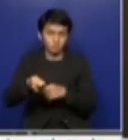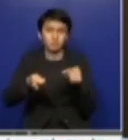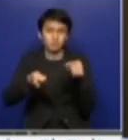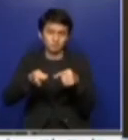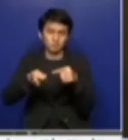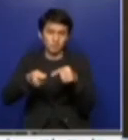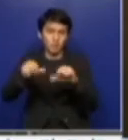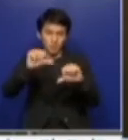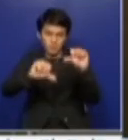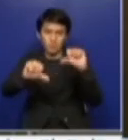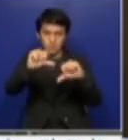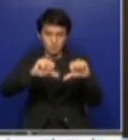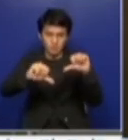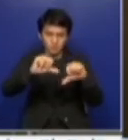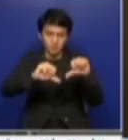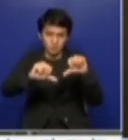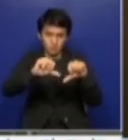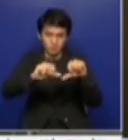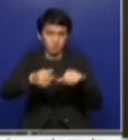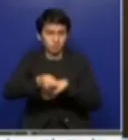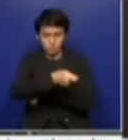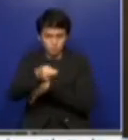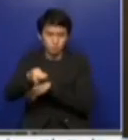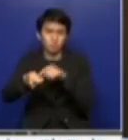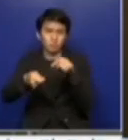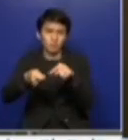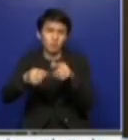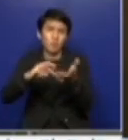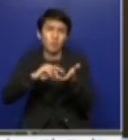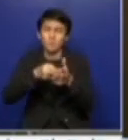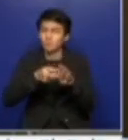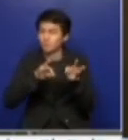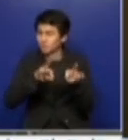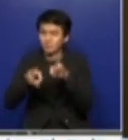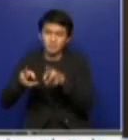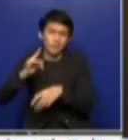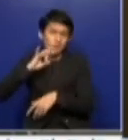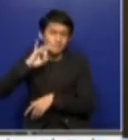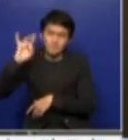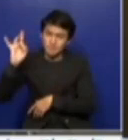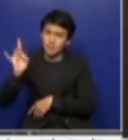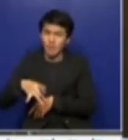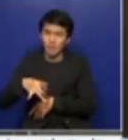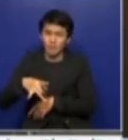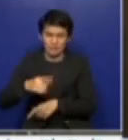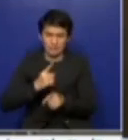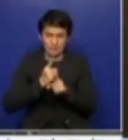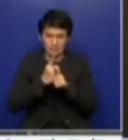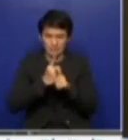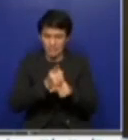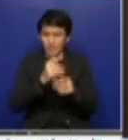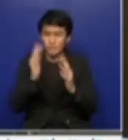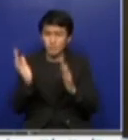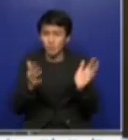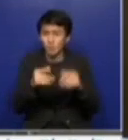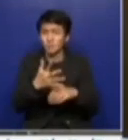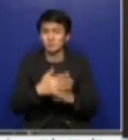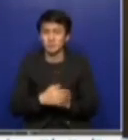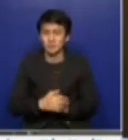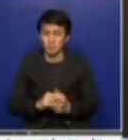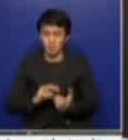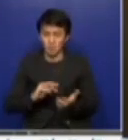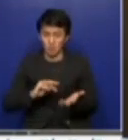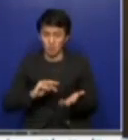ารเคมีซึ่งเป็นวิธีการที่รุนแรงเกินกว่าเหตุเกินกว่าจะดำเนินการ